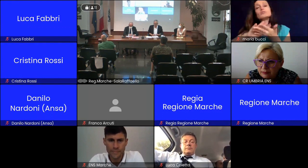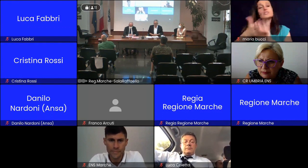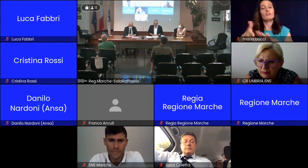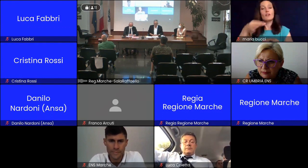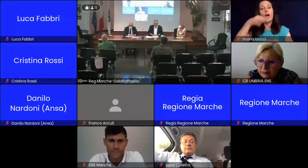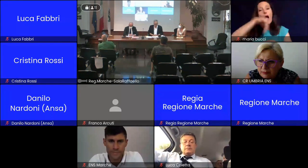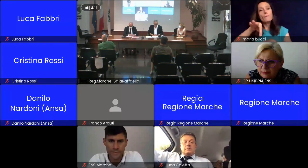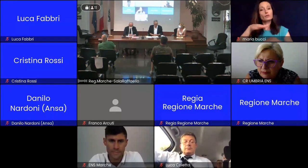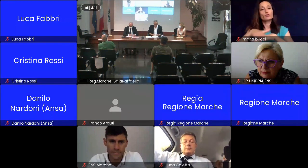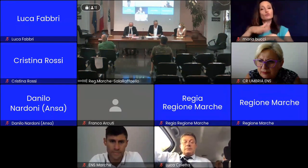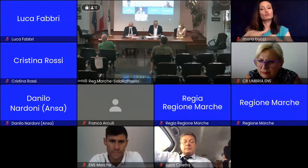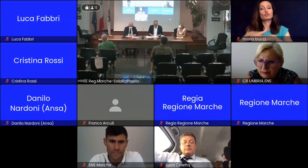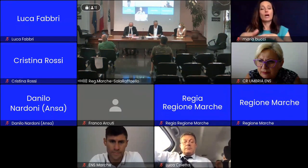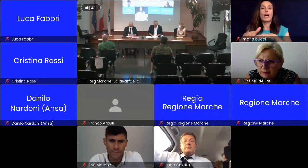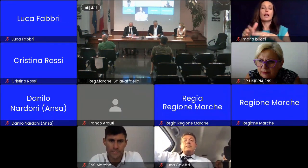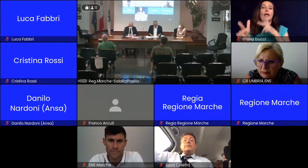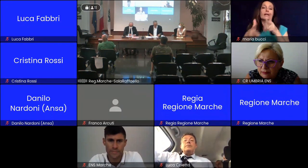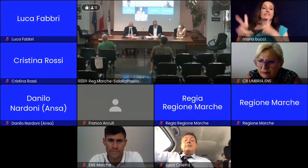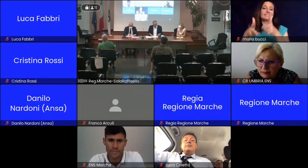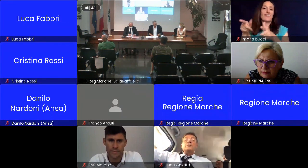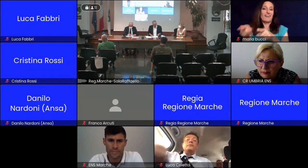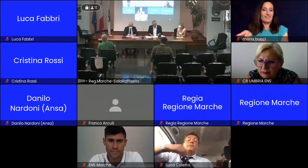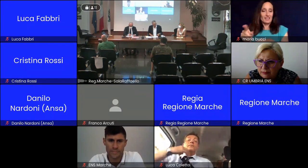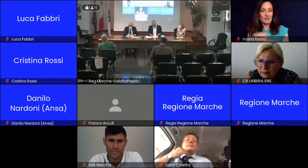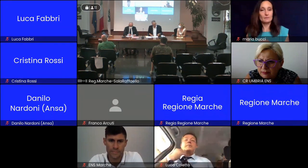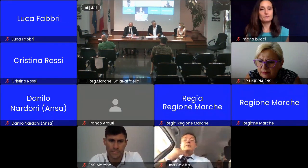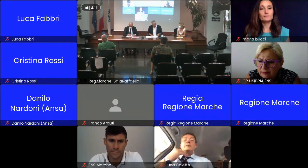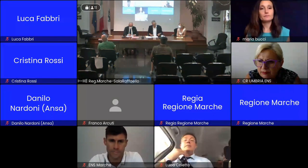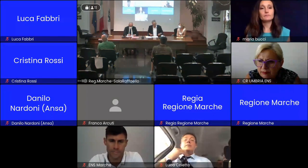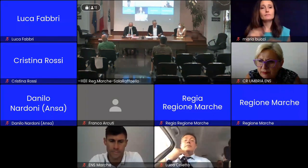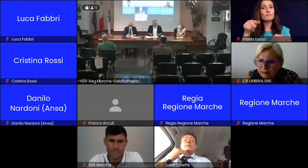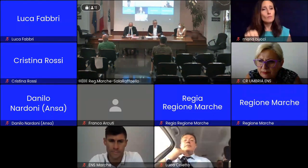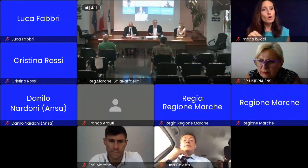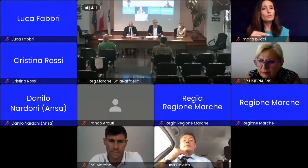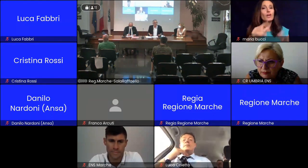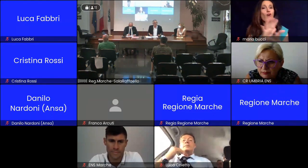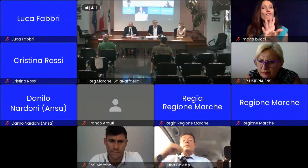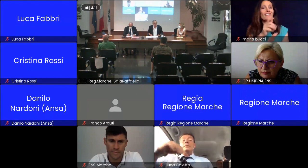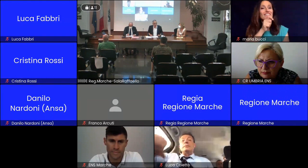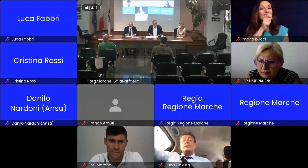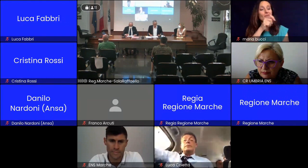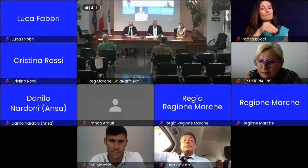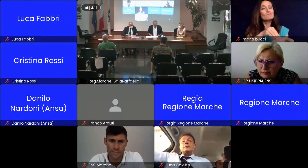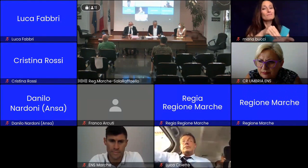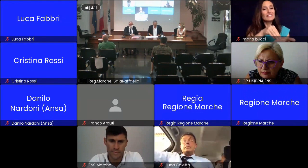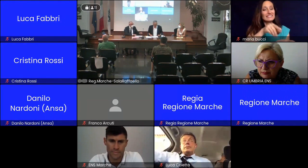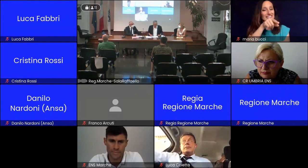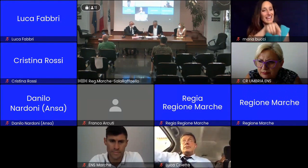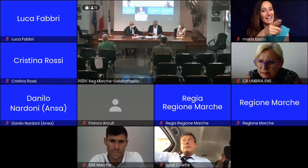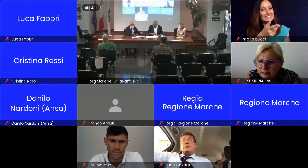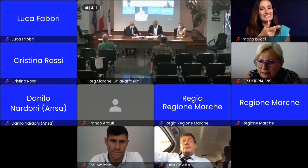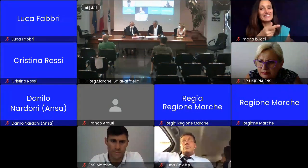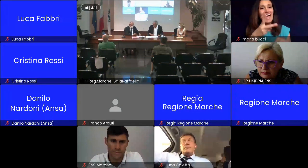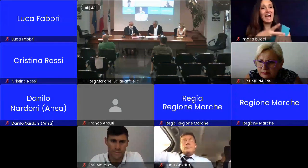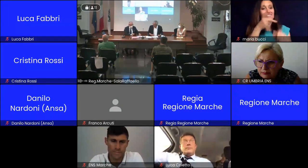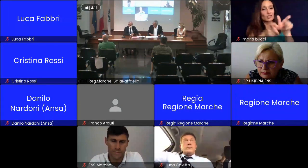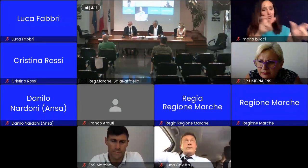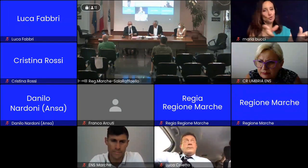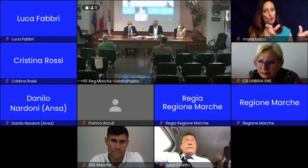presenti appunto gli assessori competenti, ma io vorrei che per la presentazione nel dettaglio del